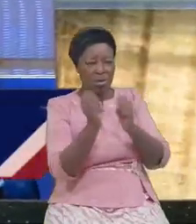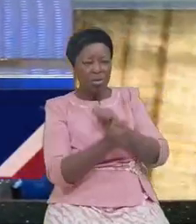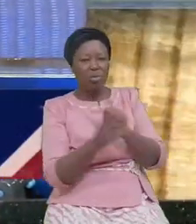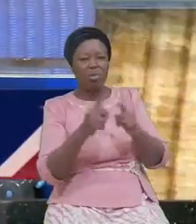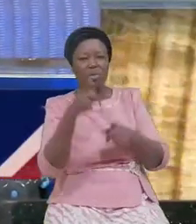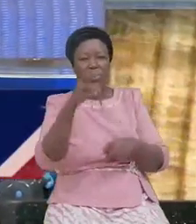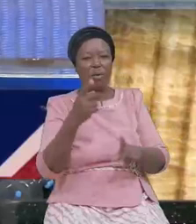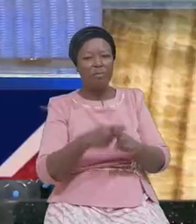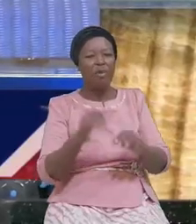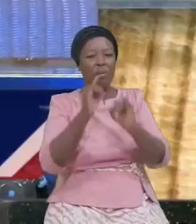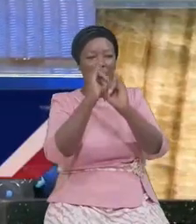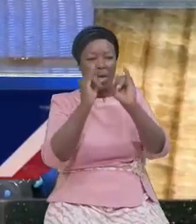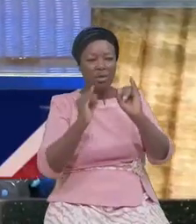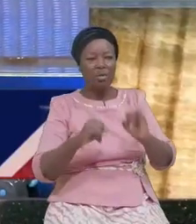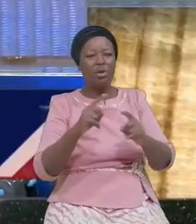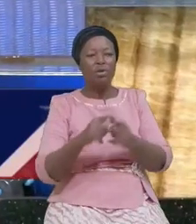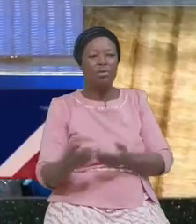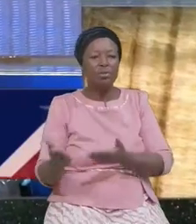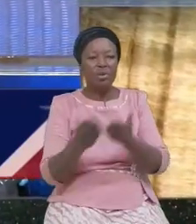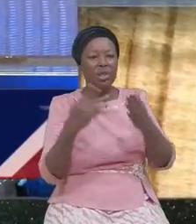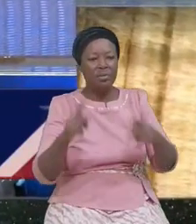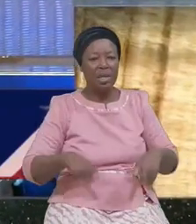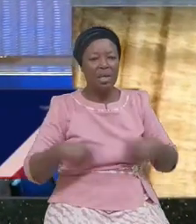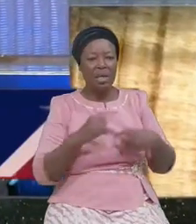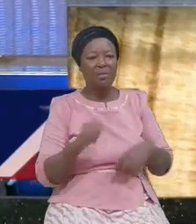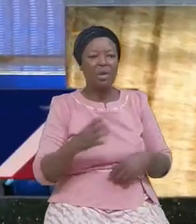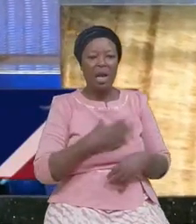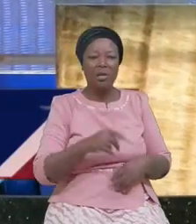les idoles pour servir le Dieu vivant et vrai.